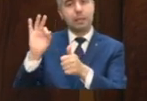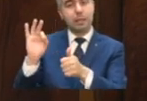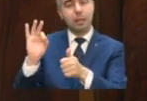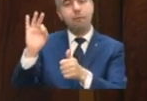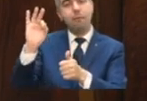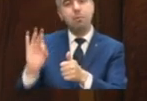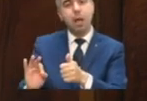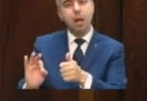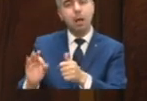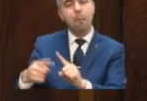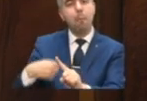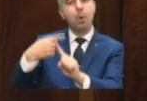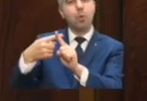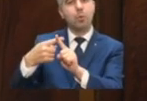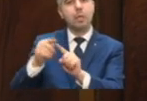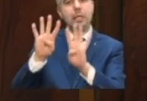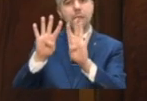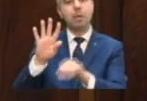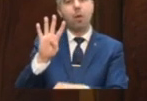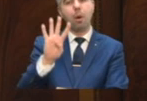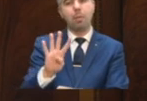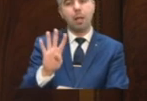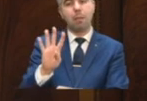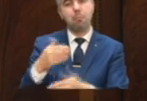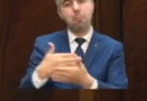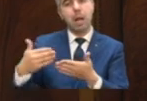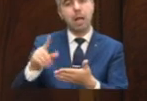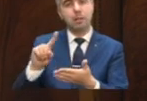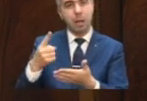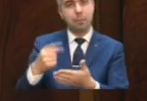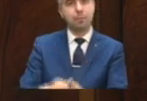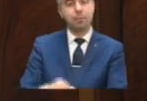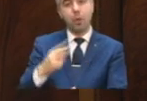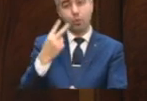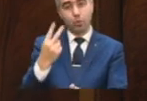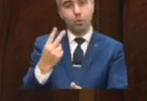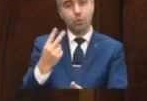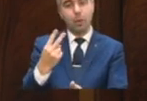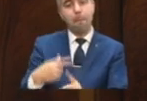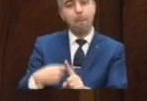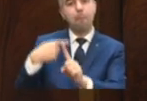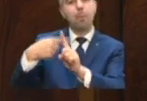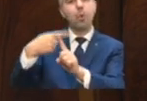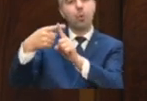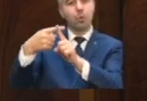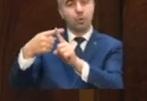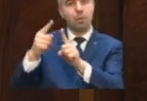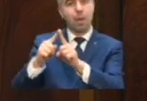المضافة، هي 48 مليار ديال الدرهم، هي جوج المرات القيمة المضافة ديال لو سي